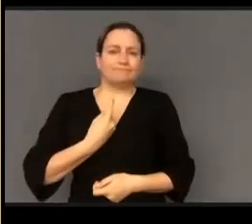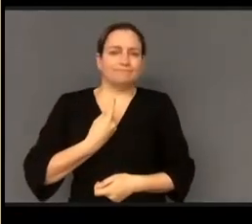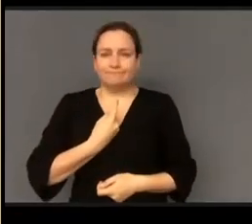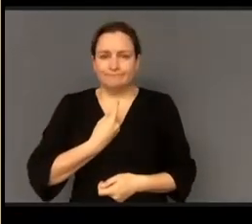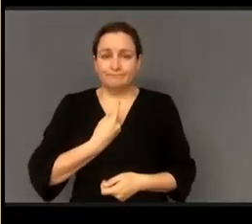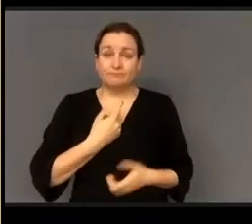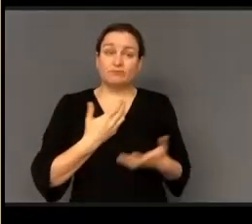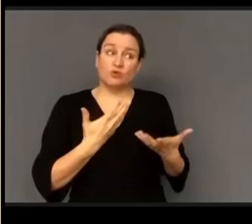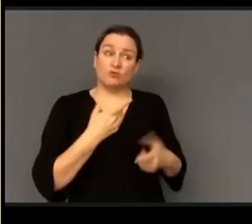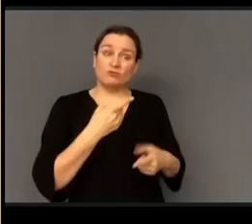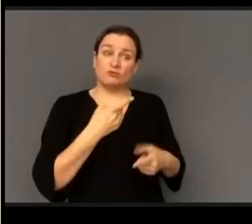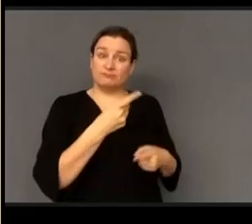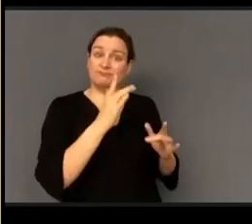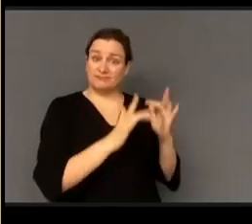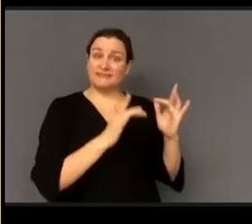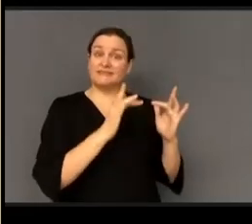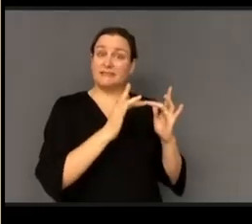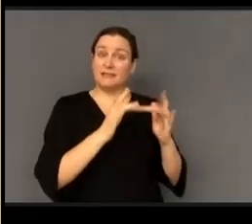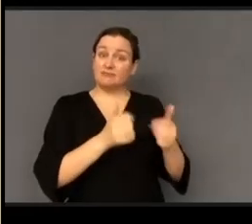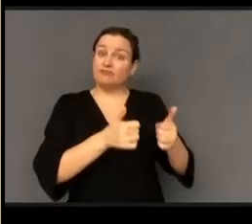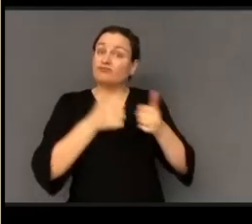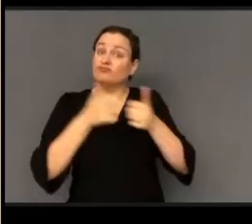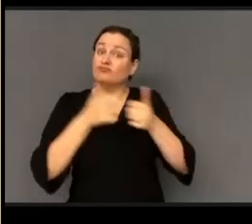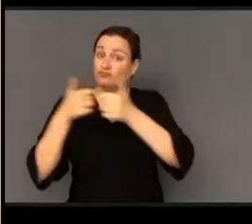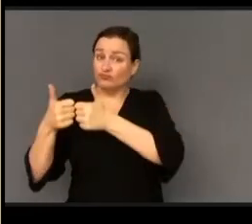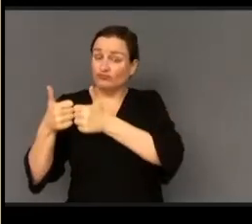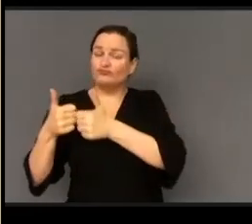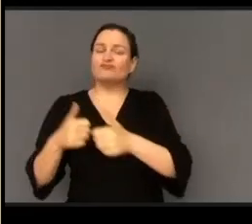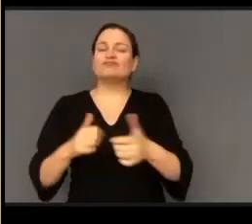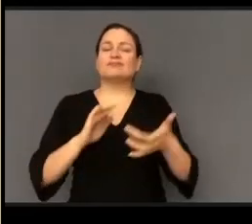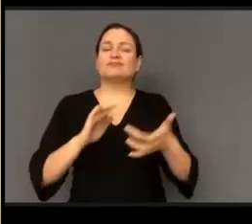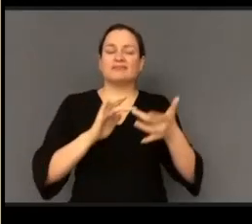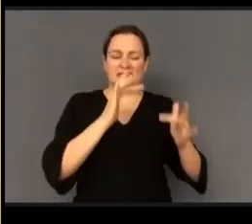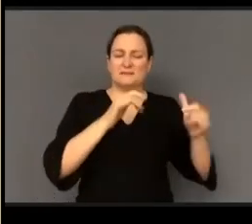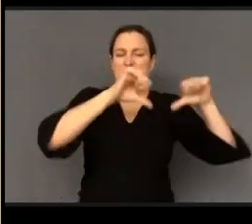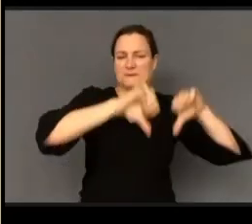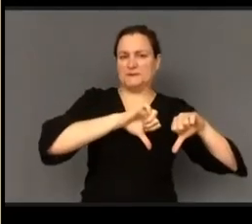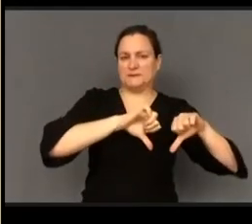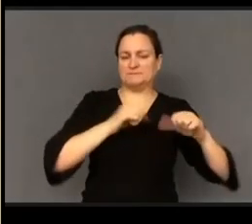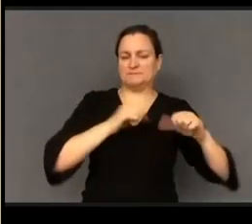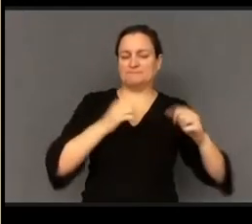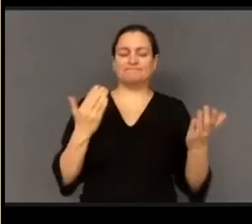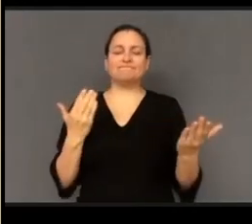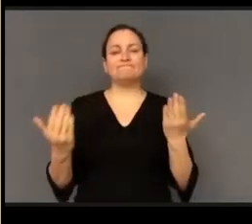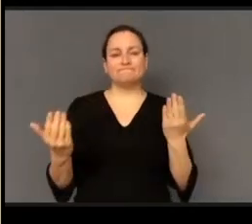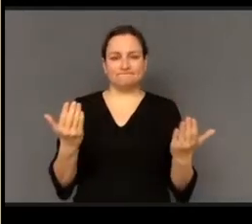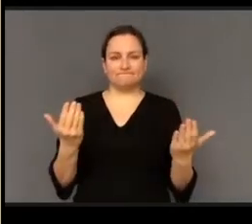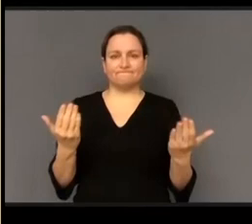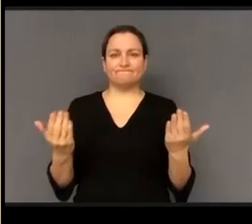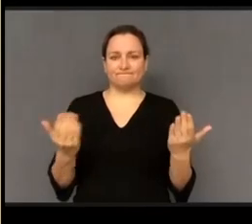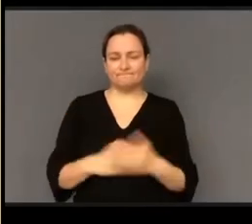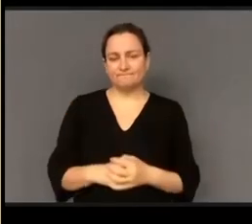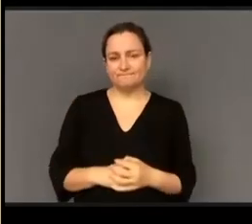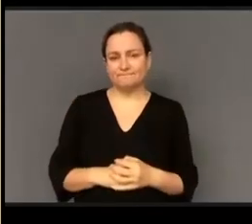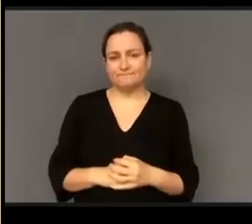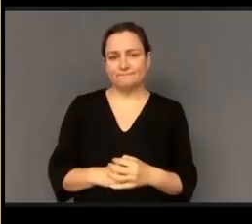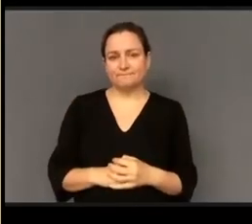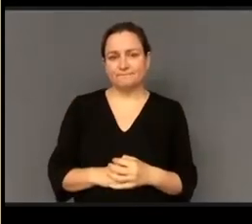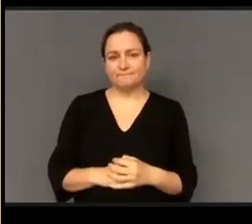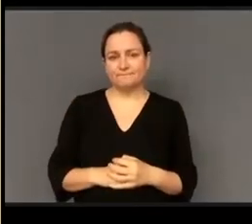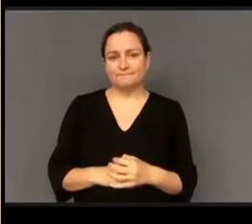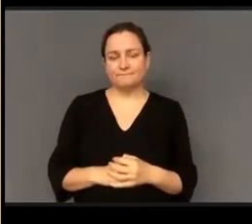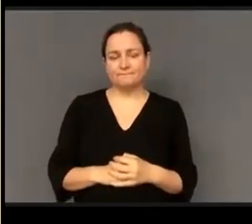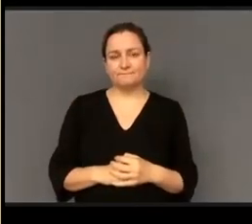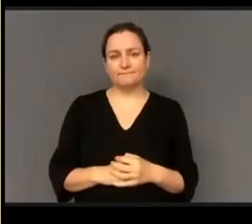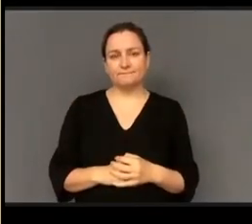Nous ne pouvons pas nous permettre de tourner le dos à ces différents défis. Je suis personnellement convaincu que nous